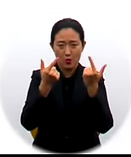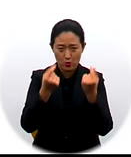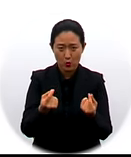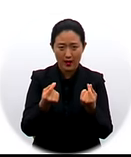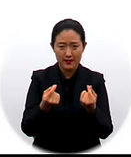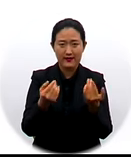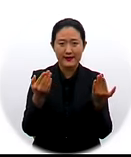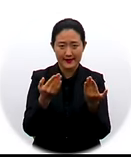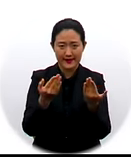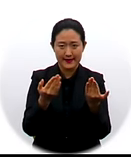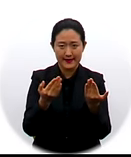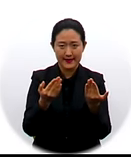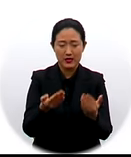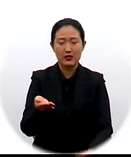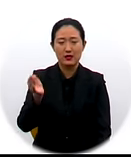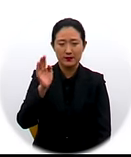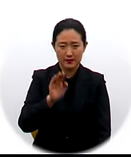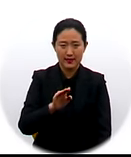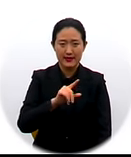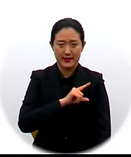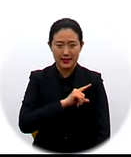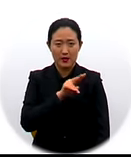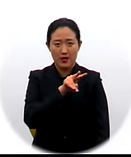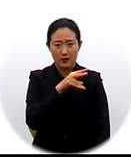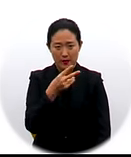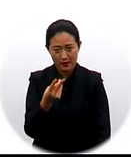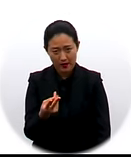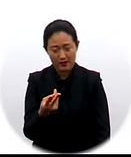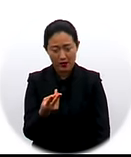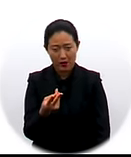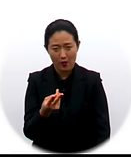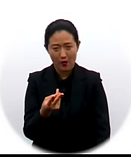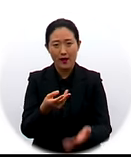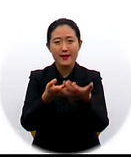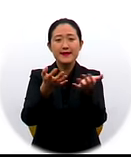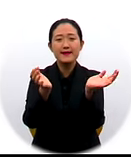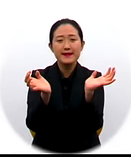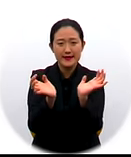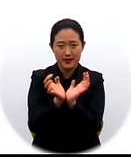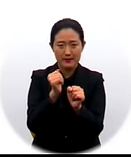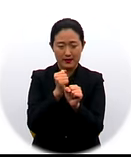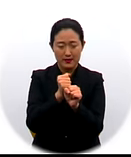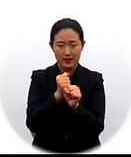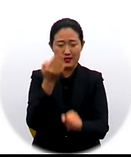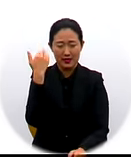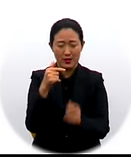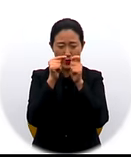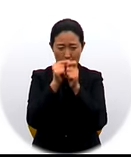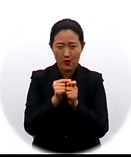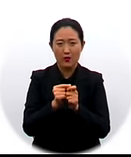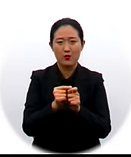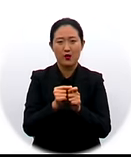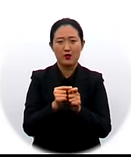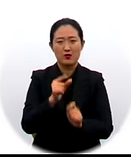리소스를 관리하는 팀으로 세팅을 합니다. 과거에는 굉장히 꼼꼼하고 디테일에 강하는 것이 중요했다면 이제는 이 사람들을